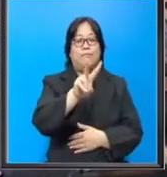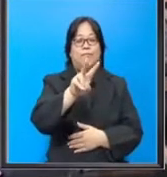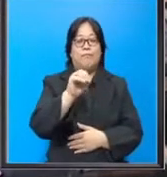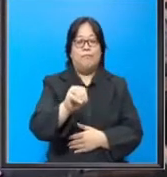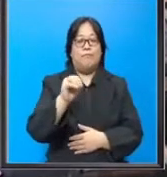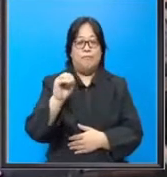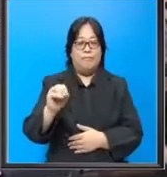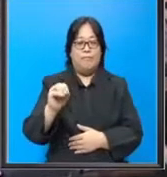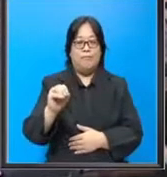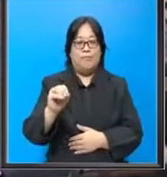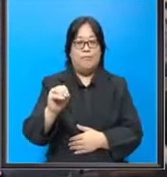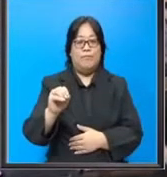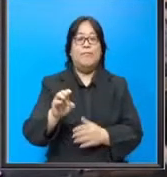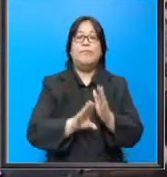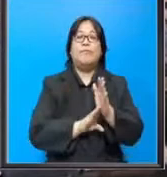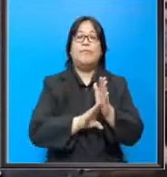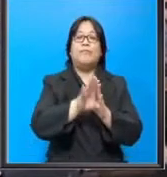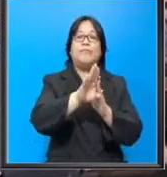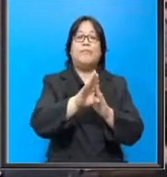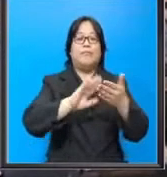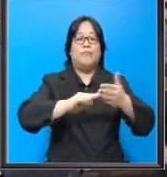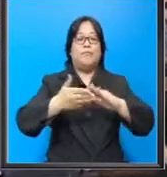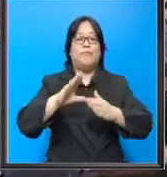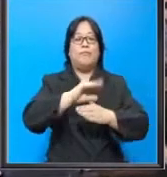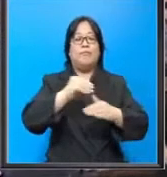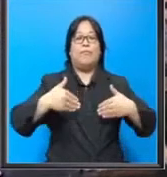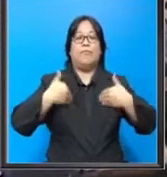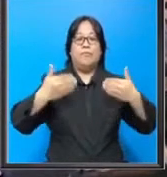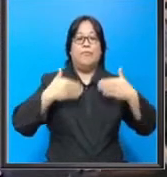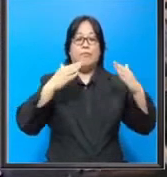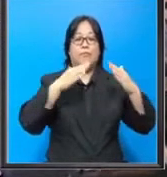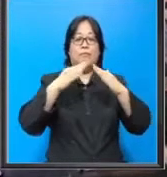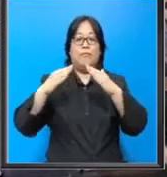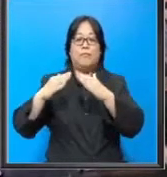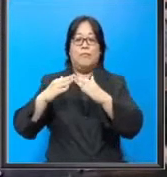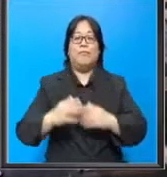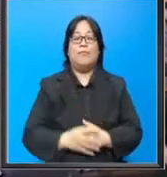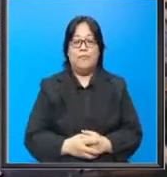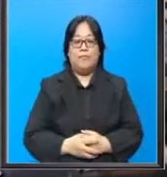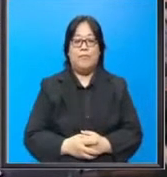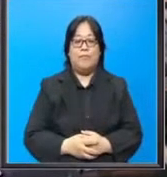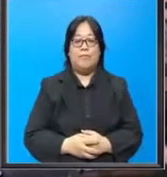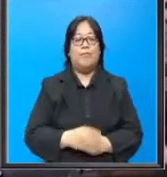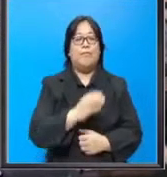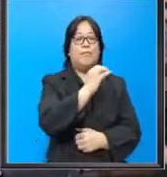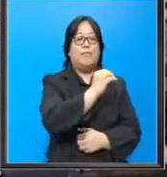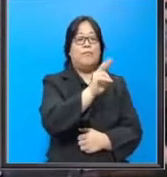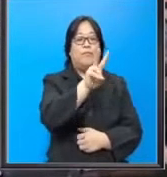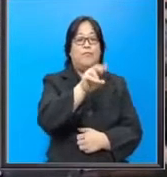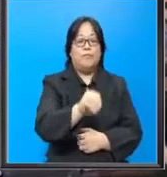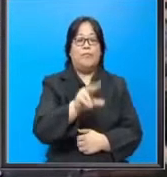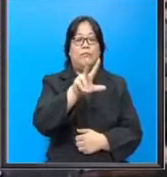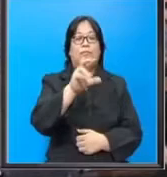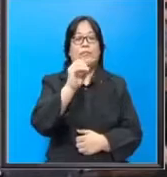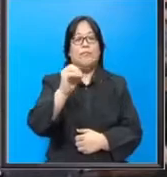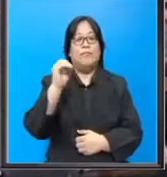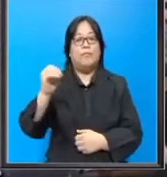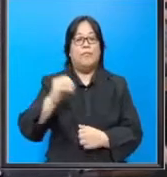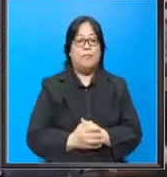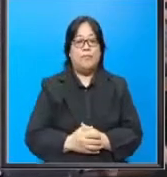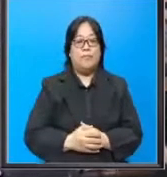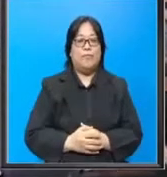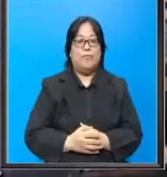0200 pembangunan community dan kesejahteraan Bandar butiran kosong 200 300